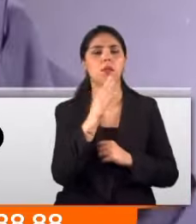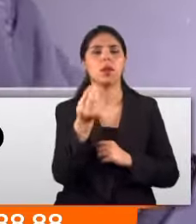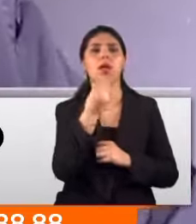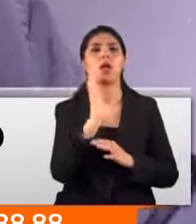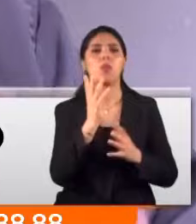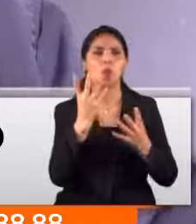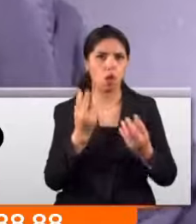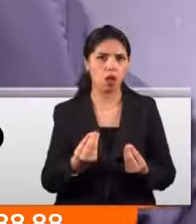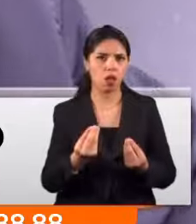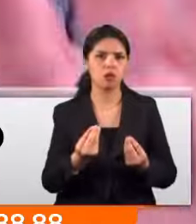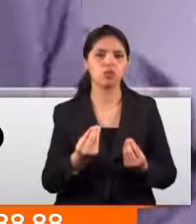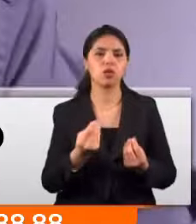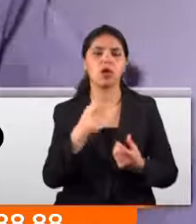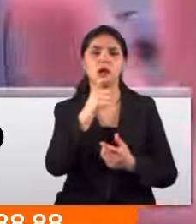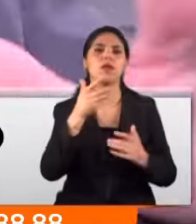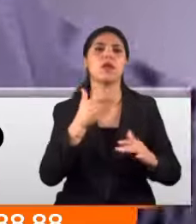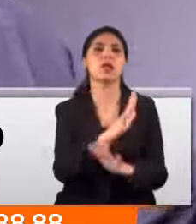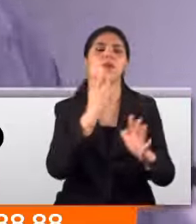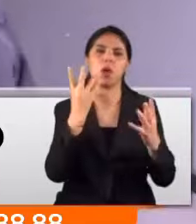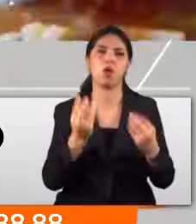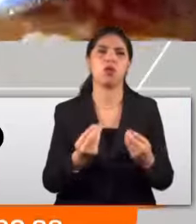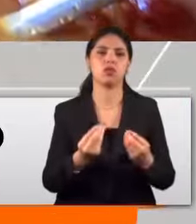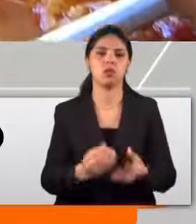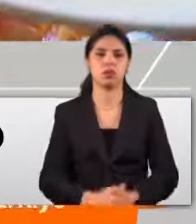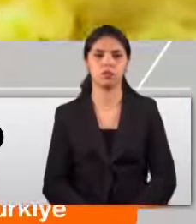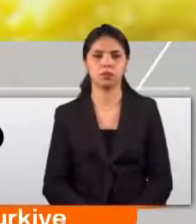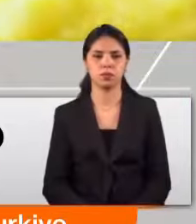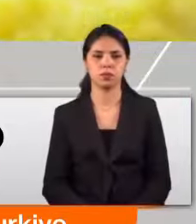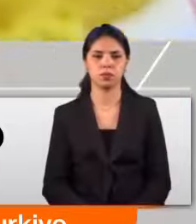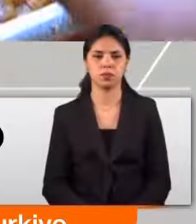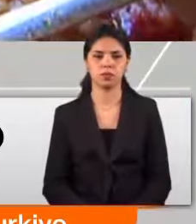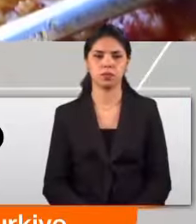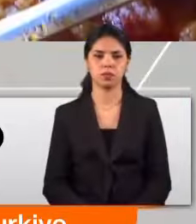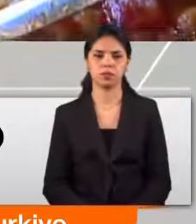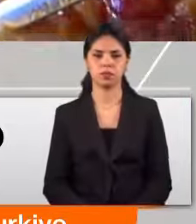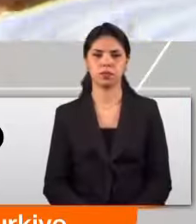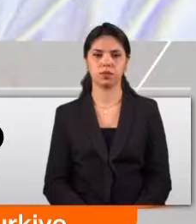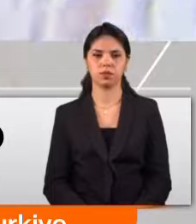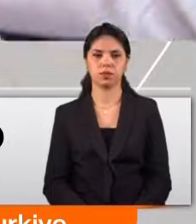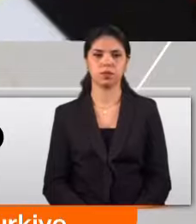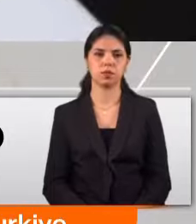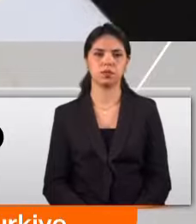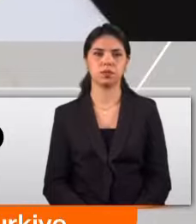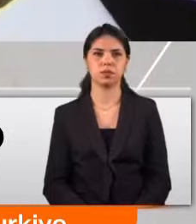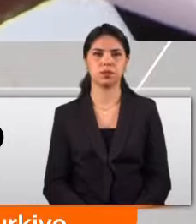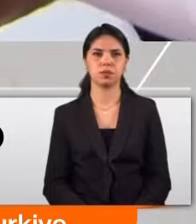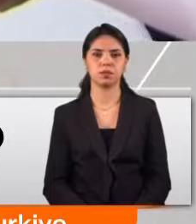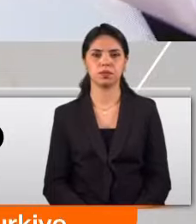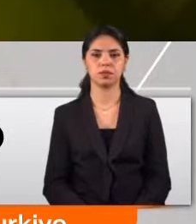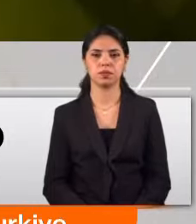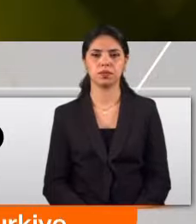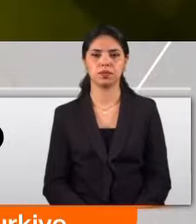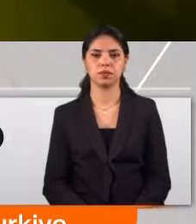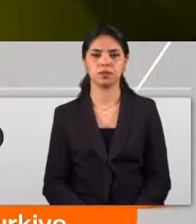katılıyorum. Yapsınlar, becersinler. Ben de katılacağım. Zam dalgalarının karşısında artık bizim tüketiciler olarak da bir